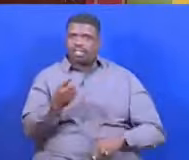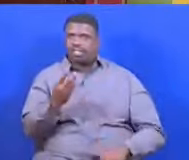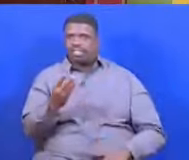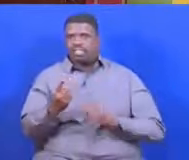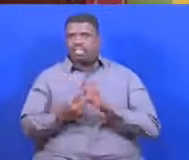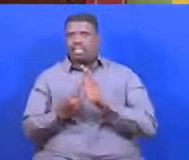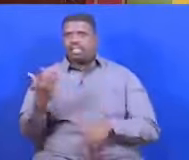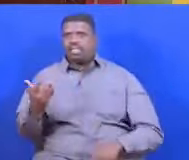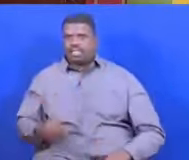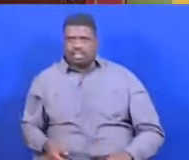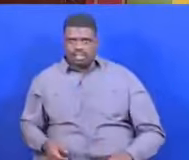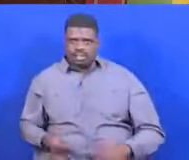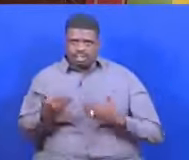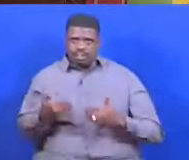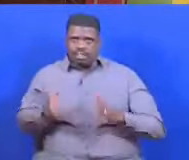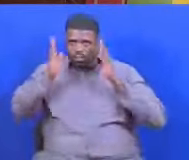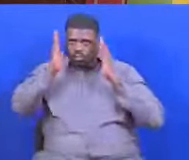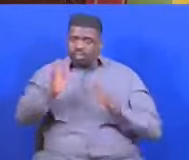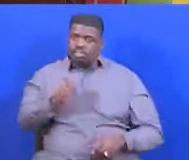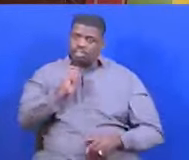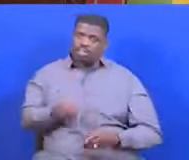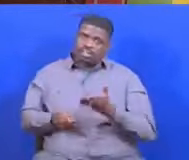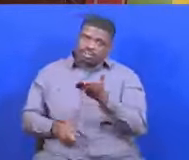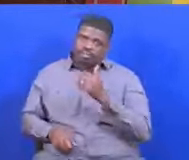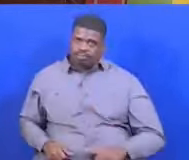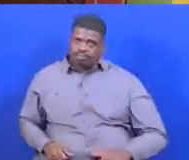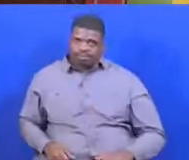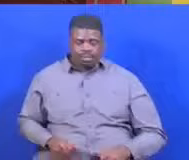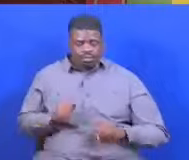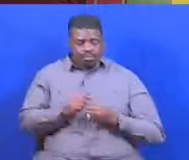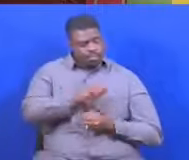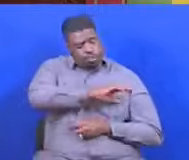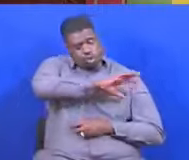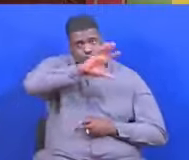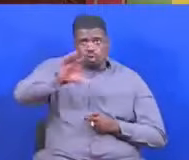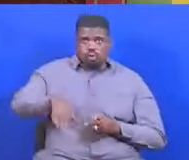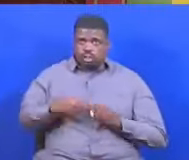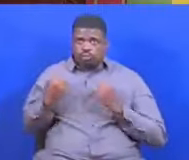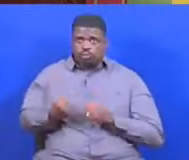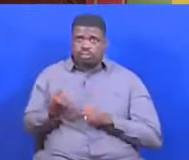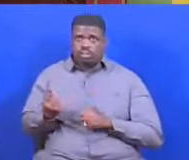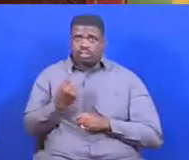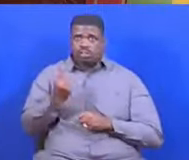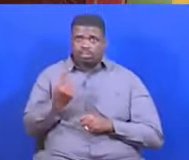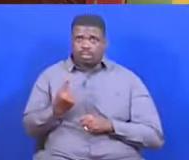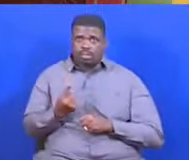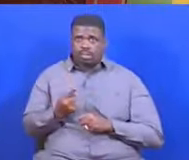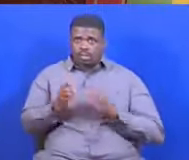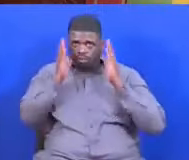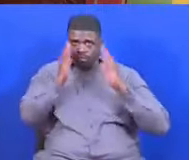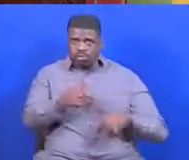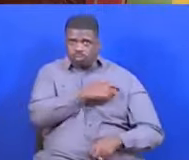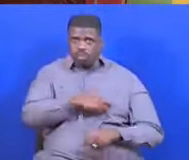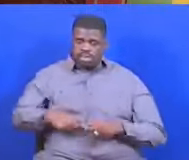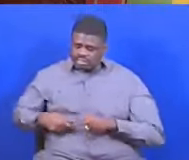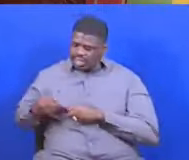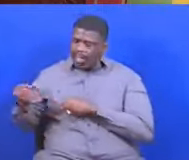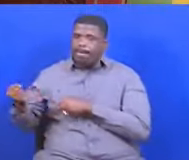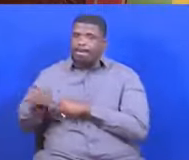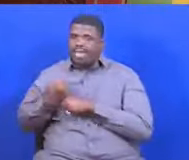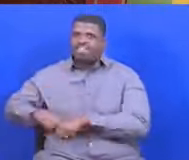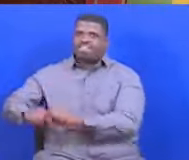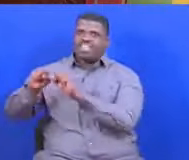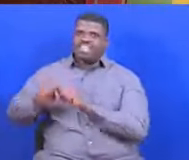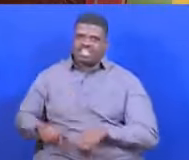660,465. Sasa Mheshimiwa Spika, yote haya ni juhudi za kipekee ambazo Mheshimiwa Rais wetu amezifanya.